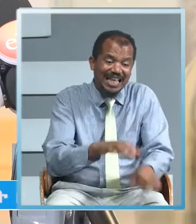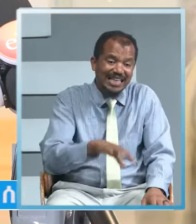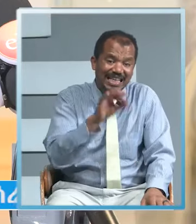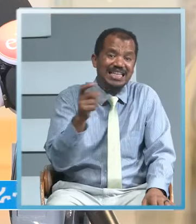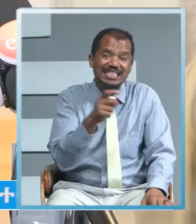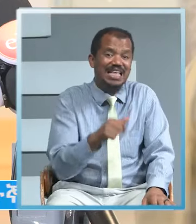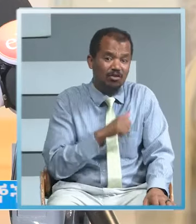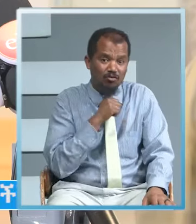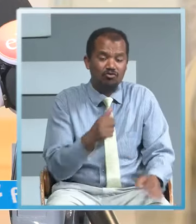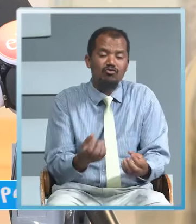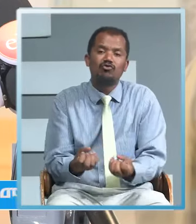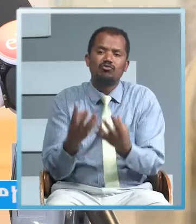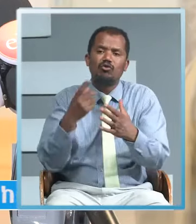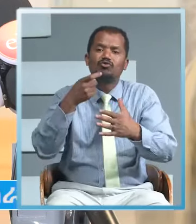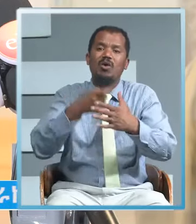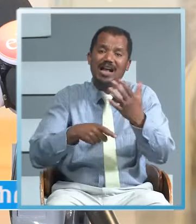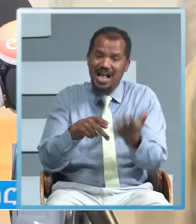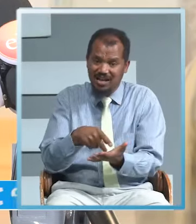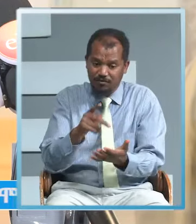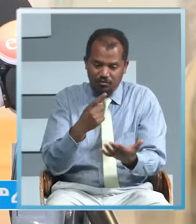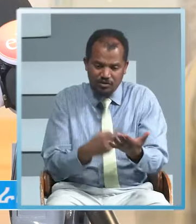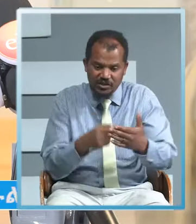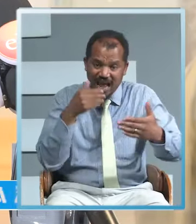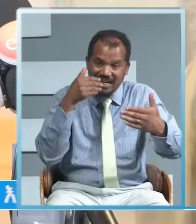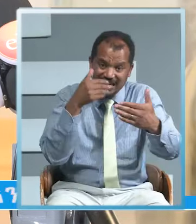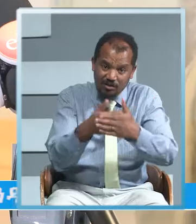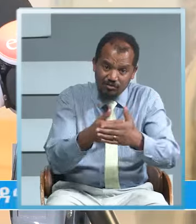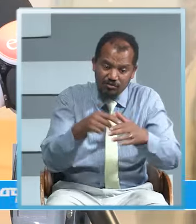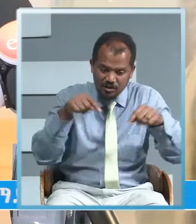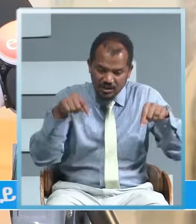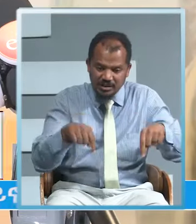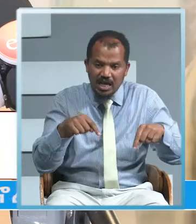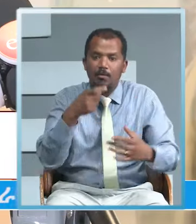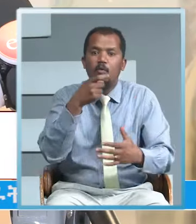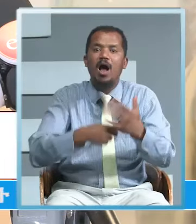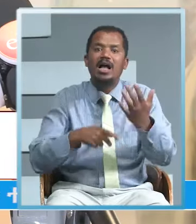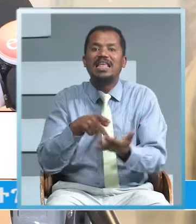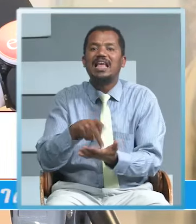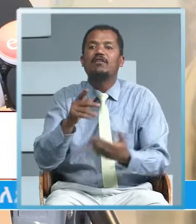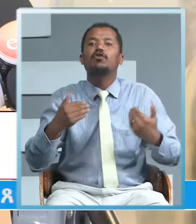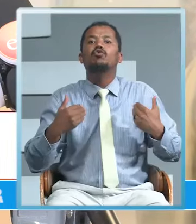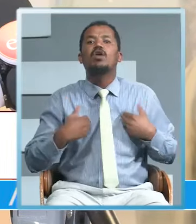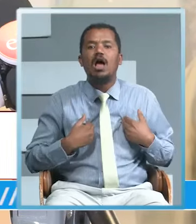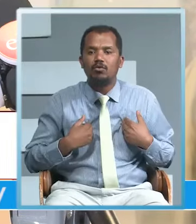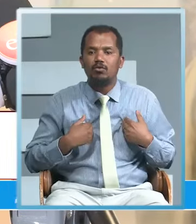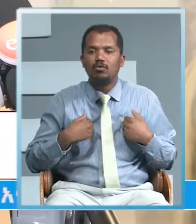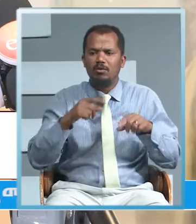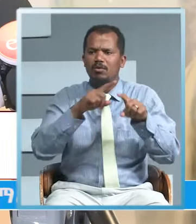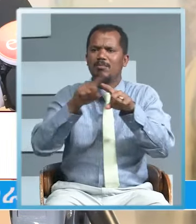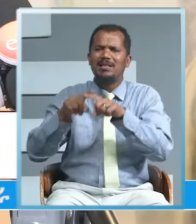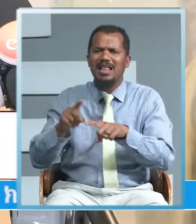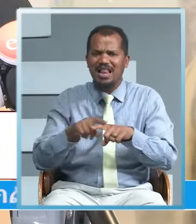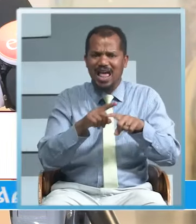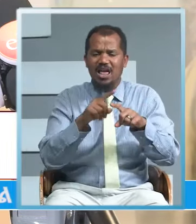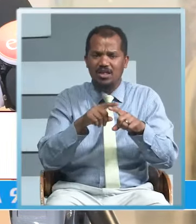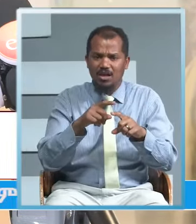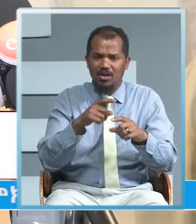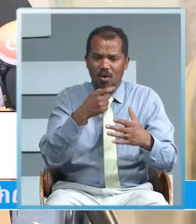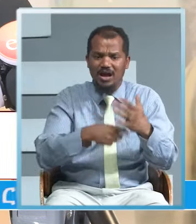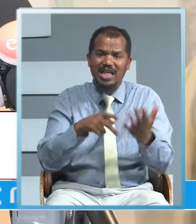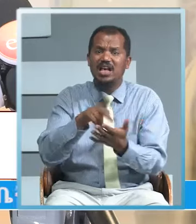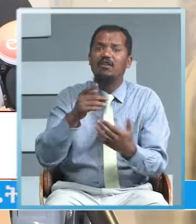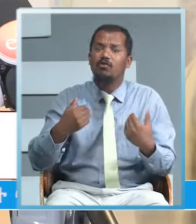የተገኘች ሳትሆን ብዙዎች ዋጋ ከፍለው እዚህ ያደረሱ ዛሬም ዋጋ እየከፈሉ ያሉ በተለያየ ኮርነር ዋጋ